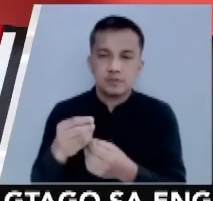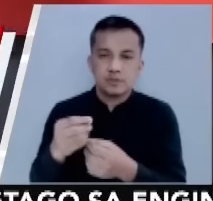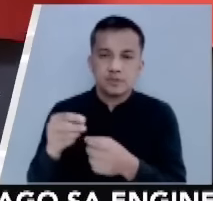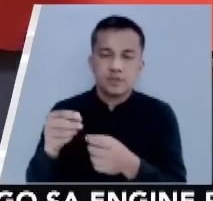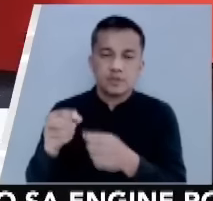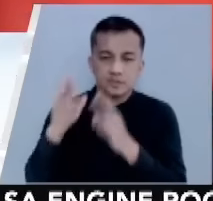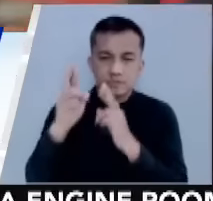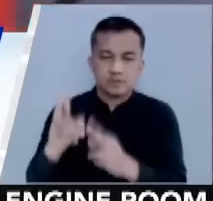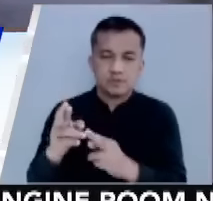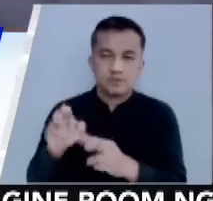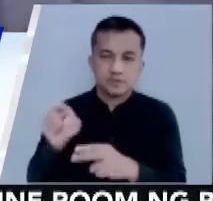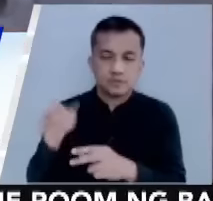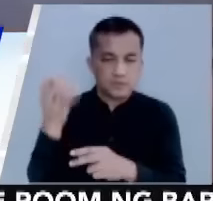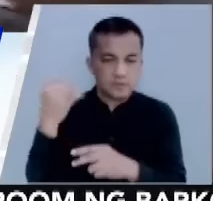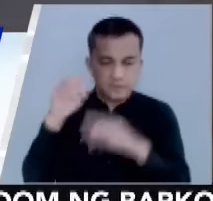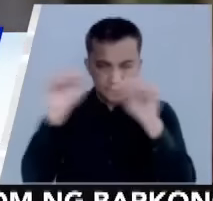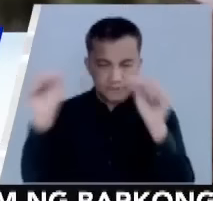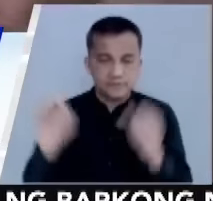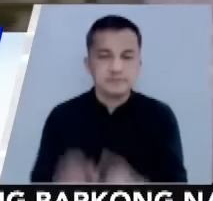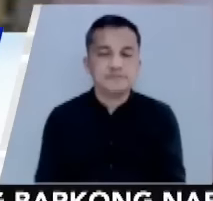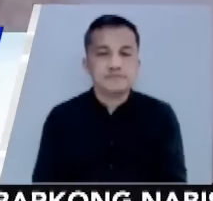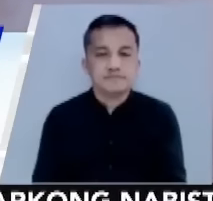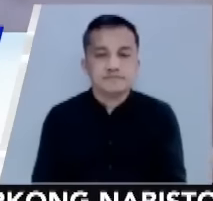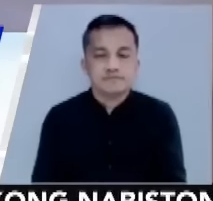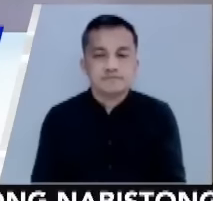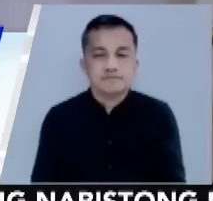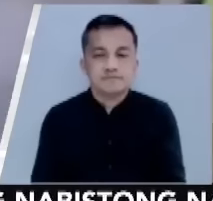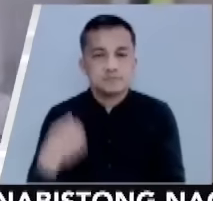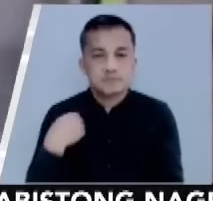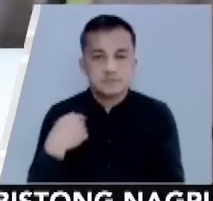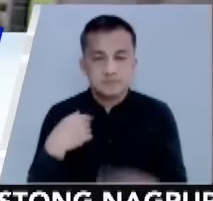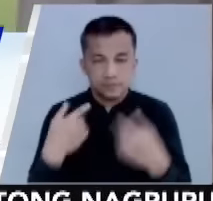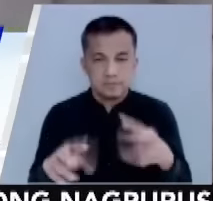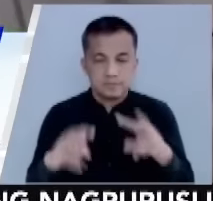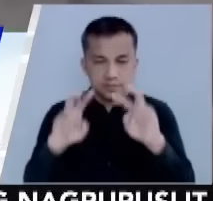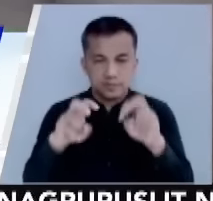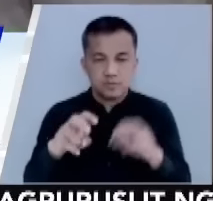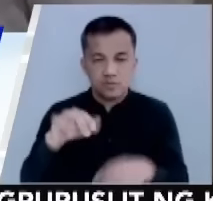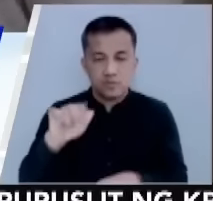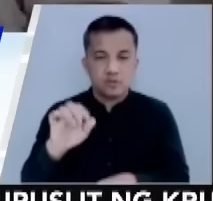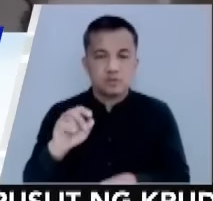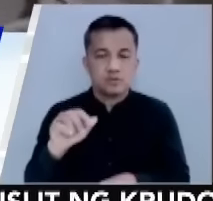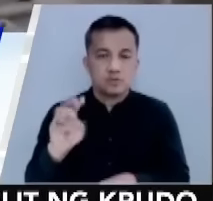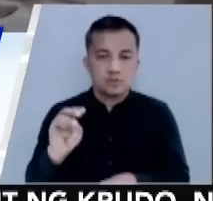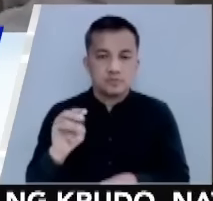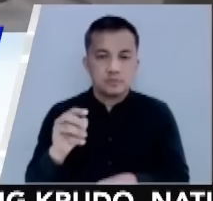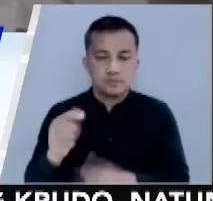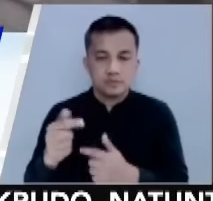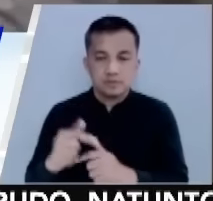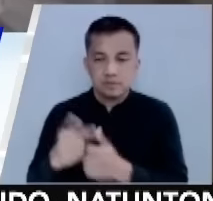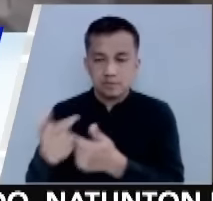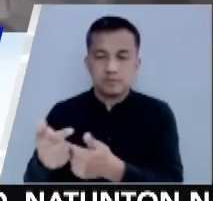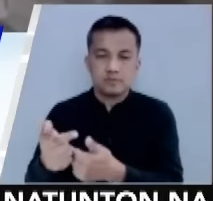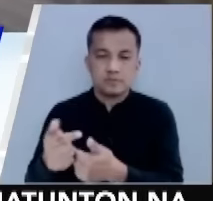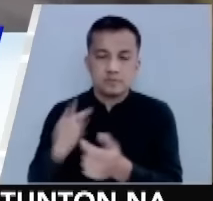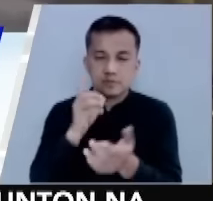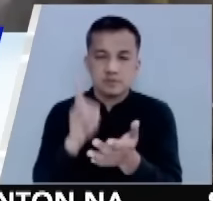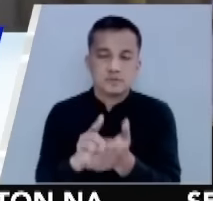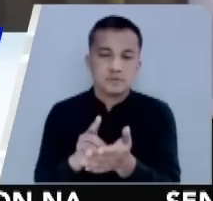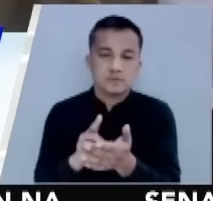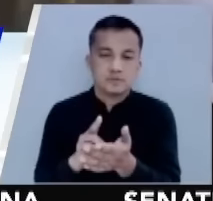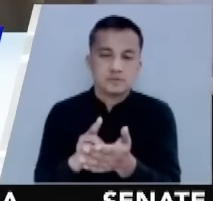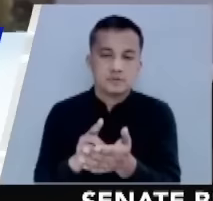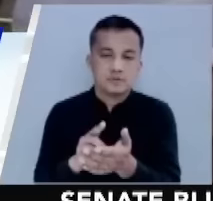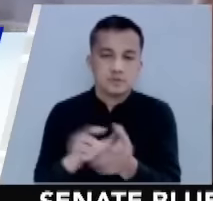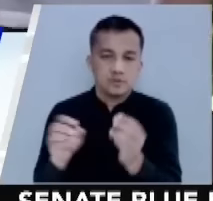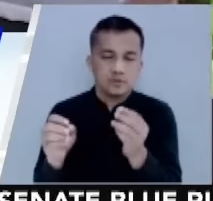president. Kahit hindi pa tapos ang investigasyon ng Quadcom, nag-turnover na ito ng mga dokumento sa Office of